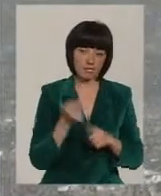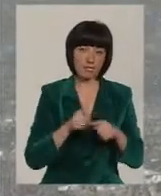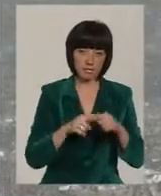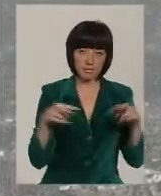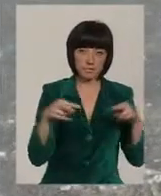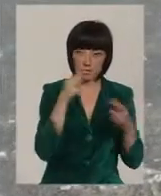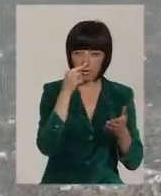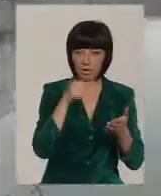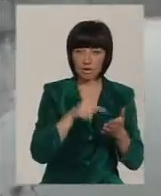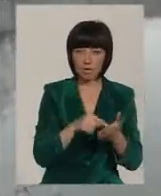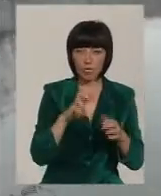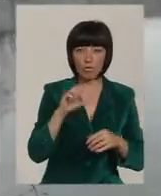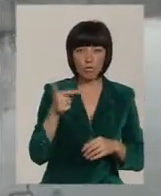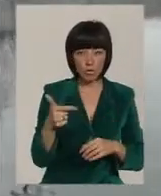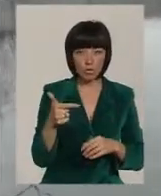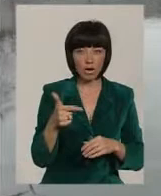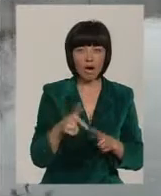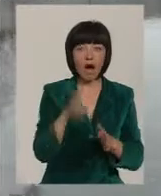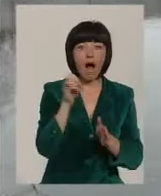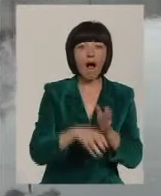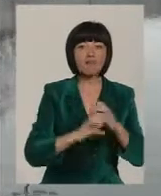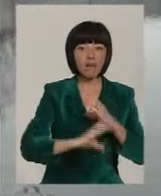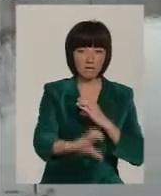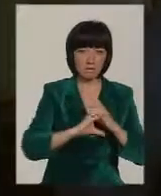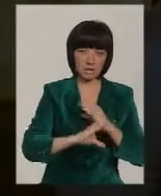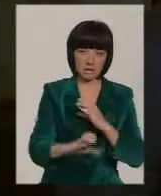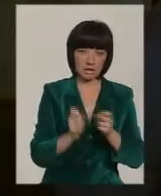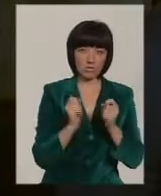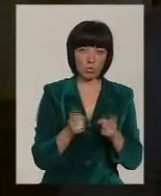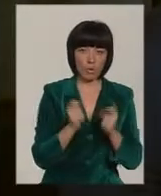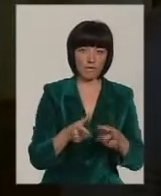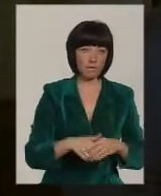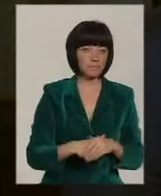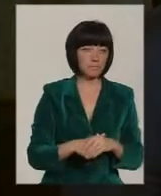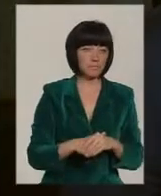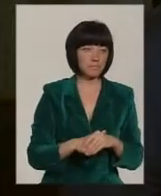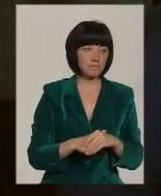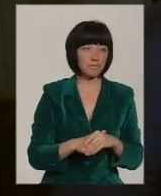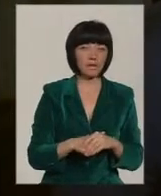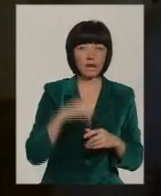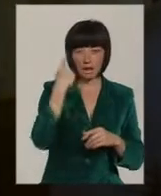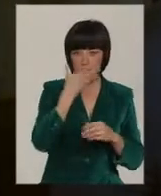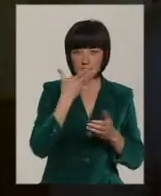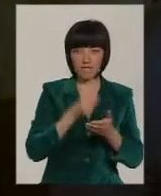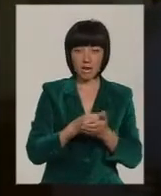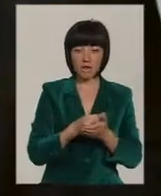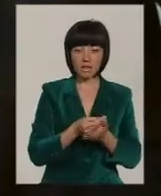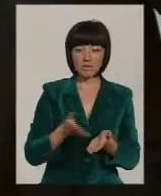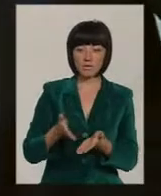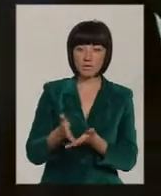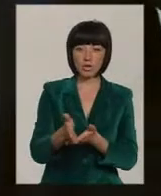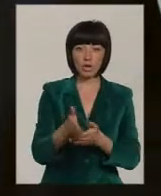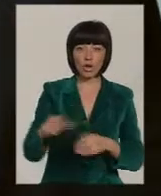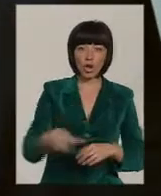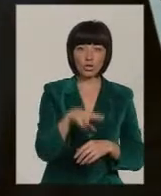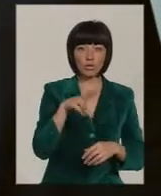про потрапляння у Південний Буг каналізаційних стоків. Взяти приватний сектор вздовж річки